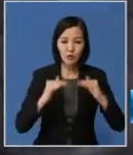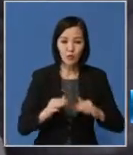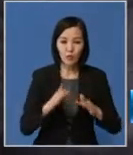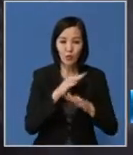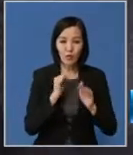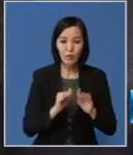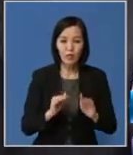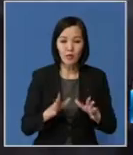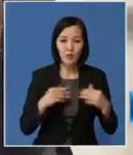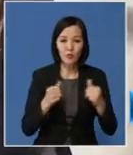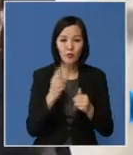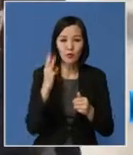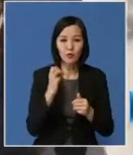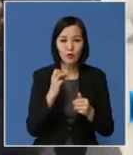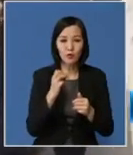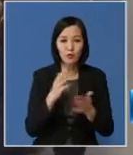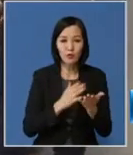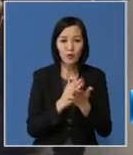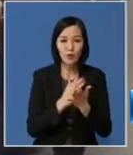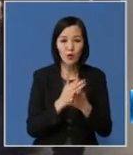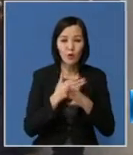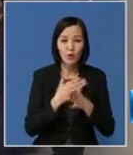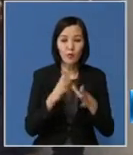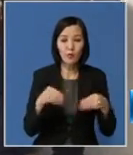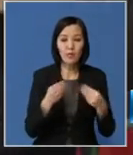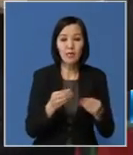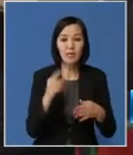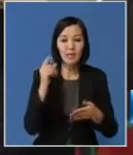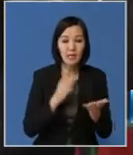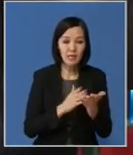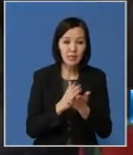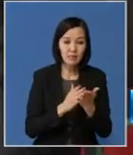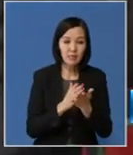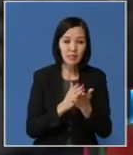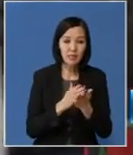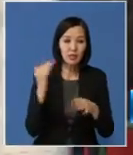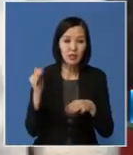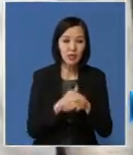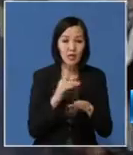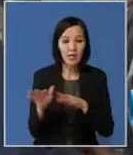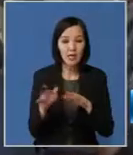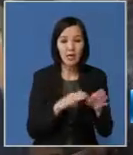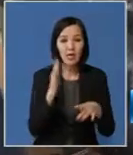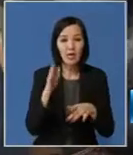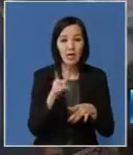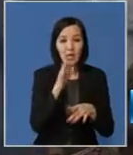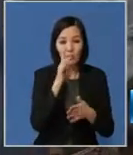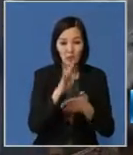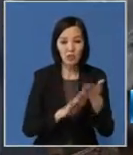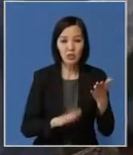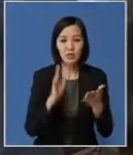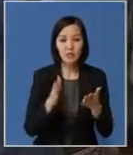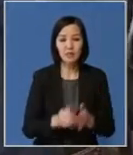балалы 300-ден астам отбасыға көмек көрсеткен. Мешіт қызметкерлерінің айтуынша, шарапаты мол мұндай шаралар алдағы уақытта да